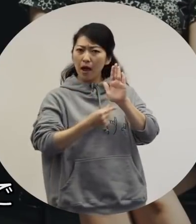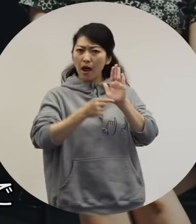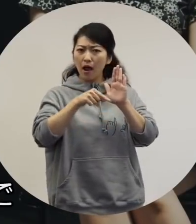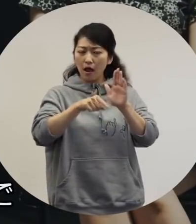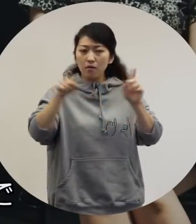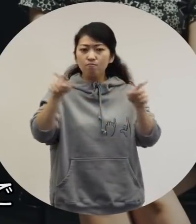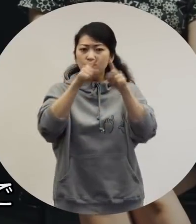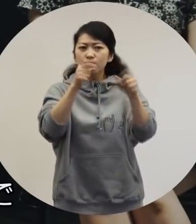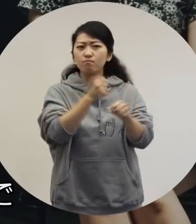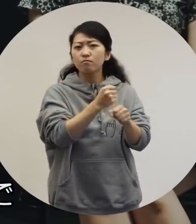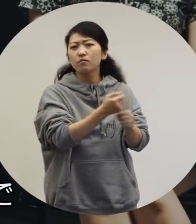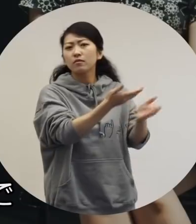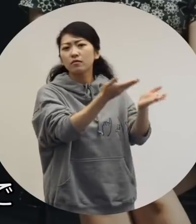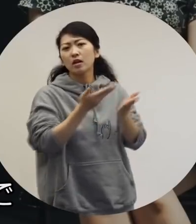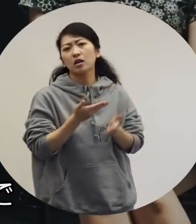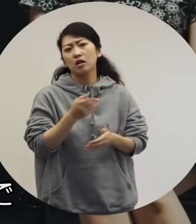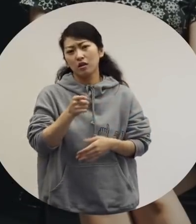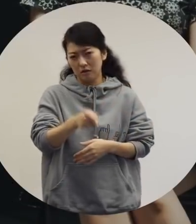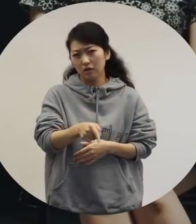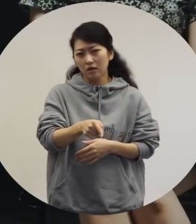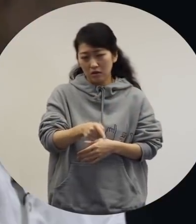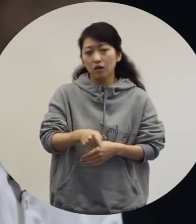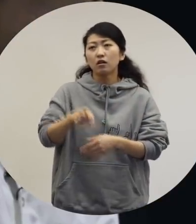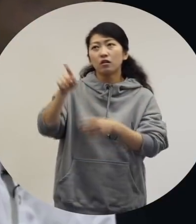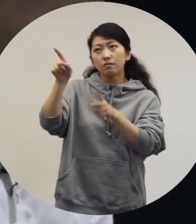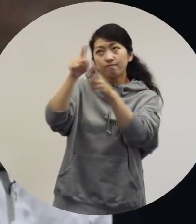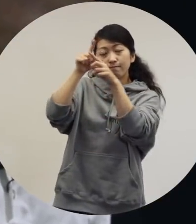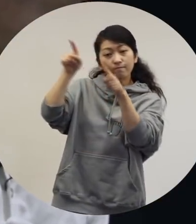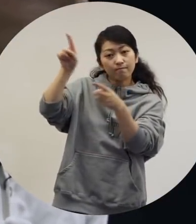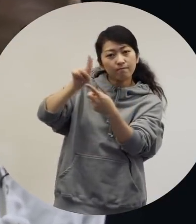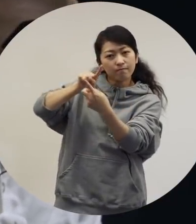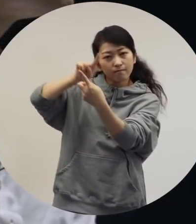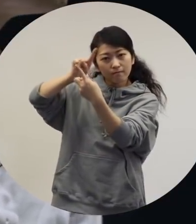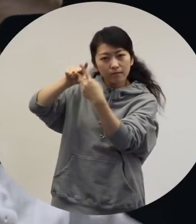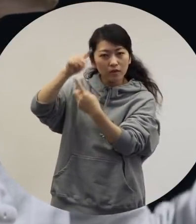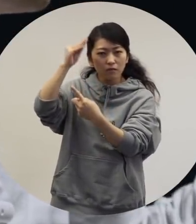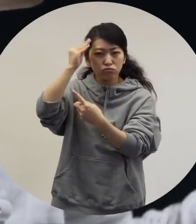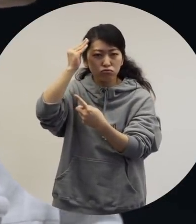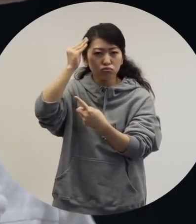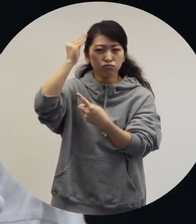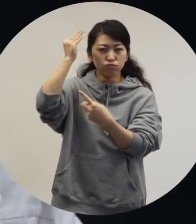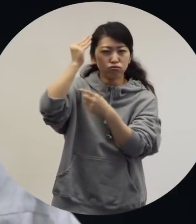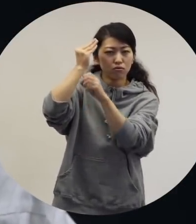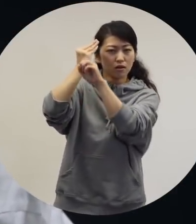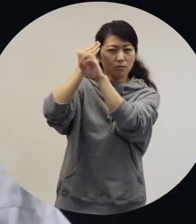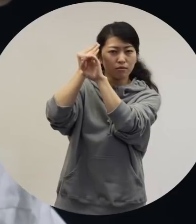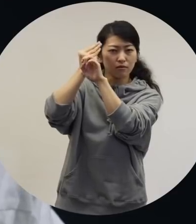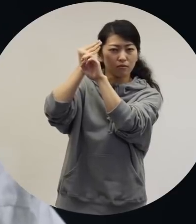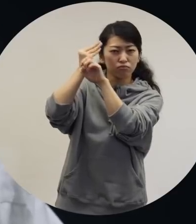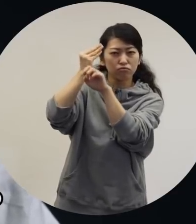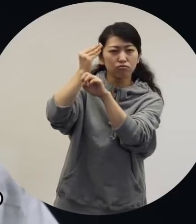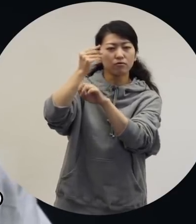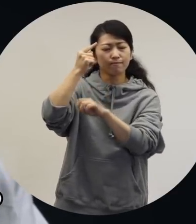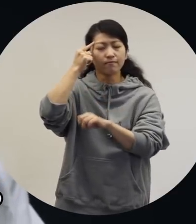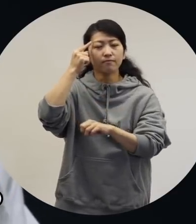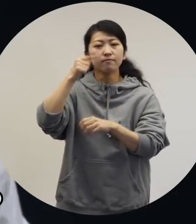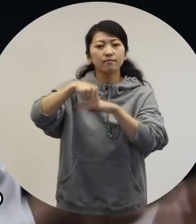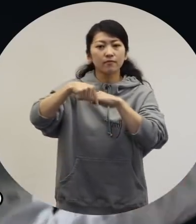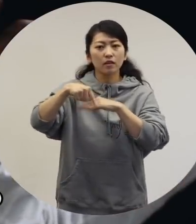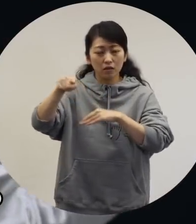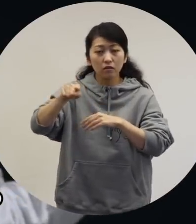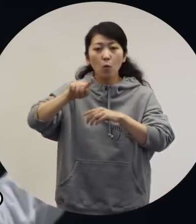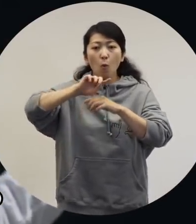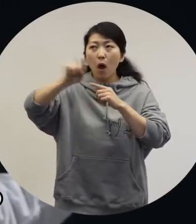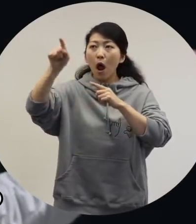回ショーのテーマ曲を作っていただいたの で、 その曲にもうちょっと合わせて振動させたいなと思ってて、 はい、 なんかね、そうい